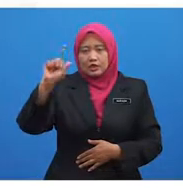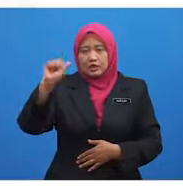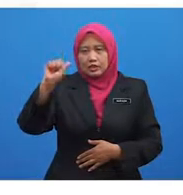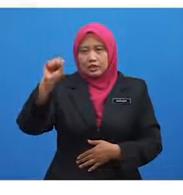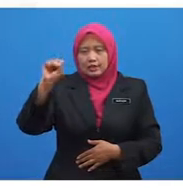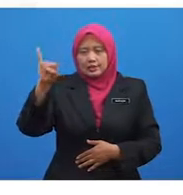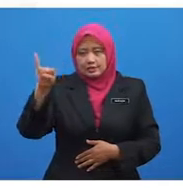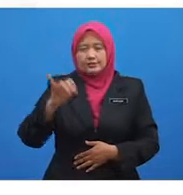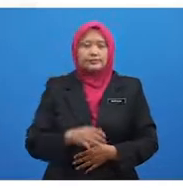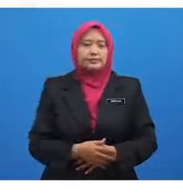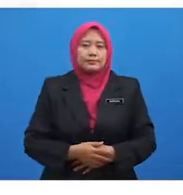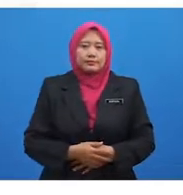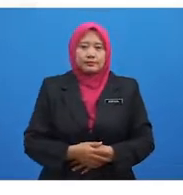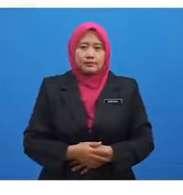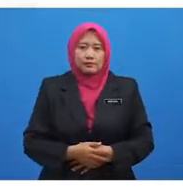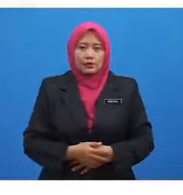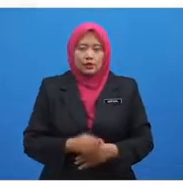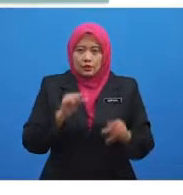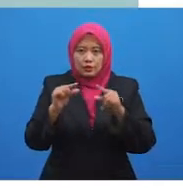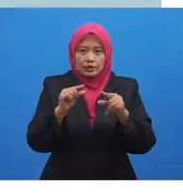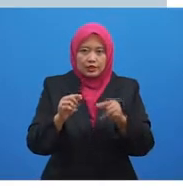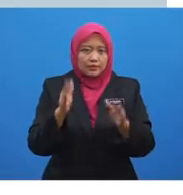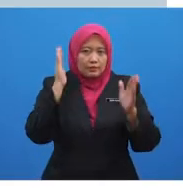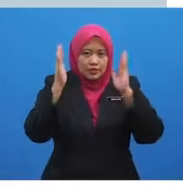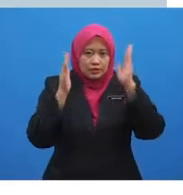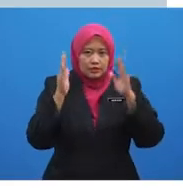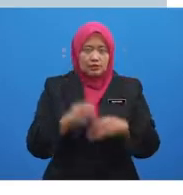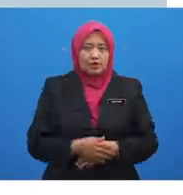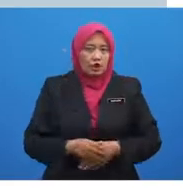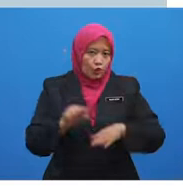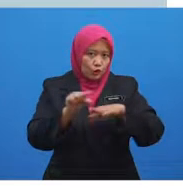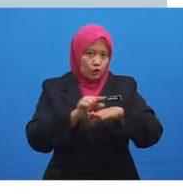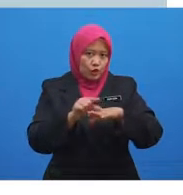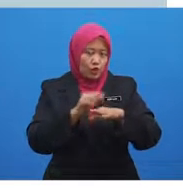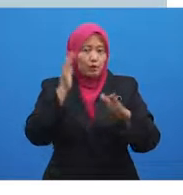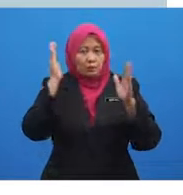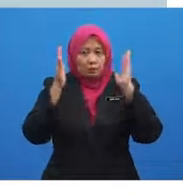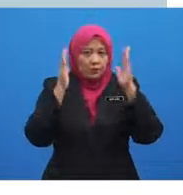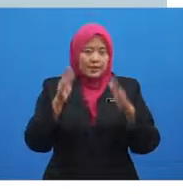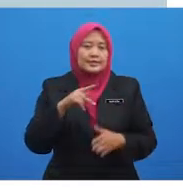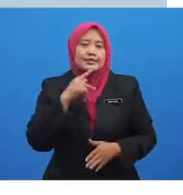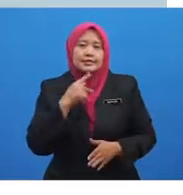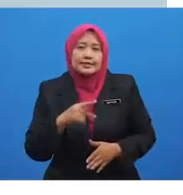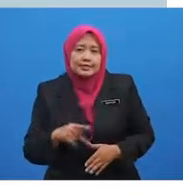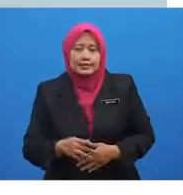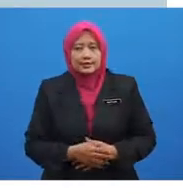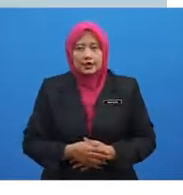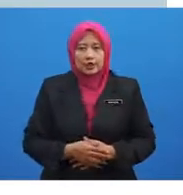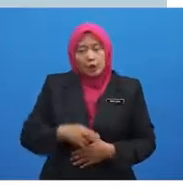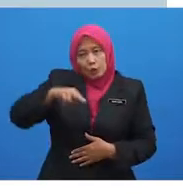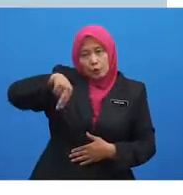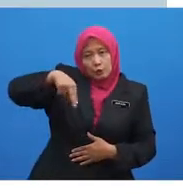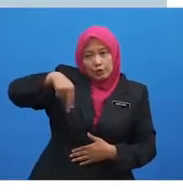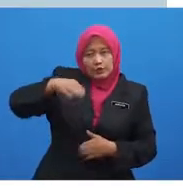Gaya bahasa yang seterusnya ialah penggunaan bahasa klasik. Contohnya, perkataan utas,